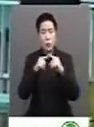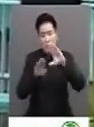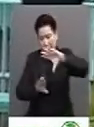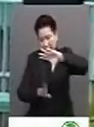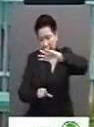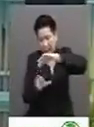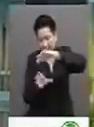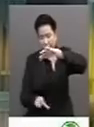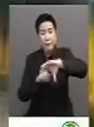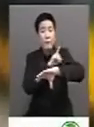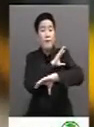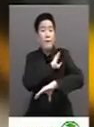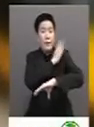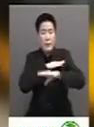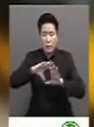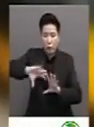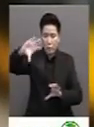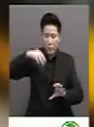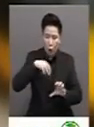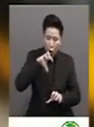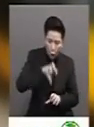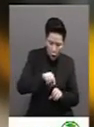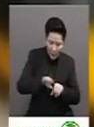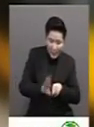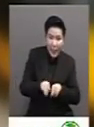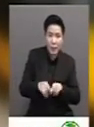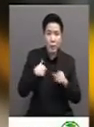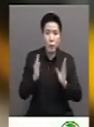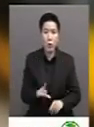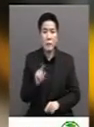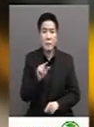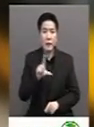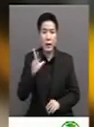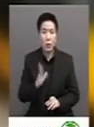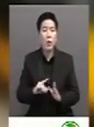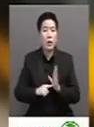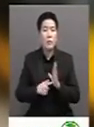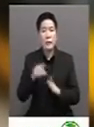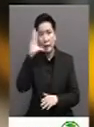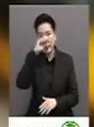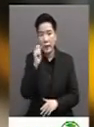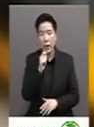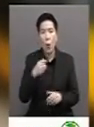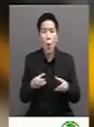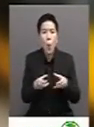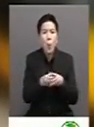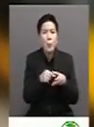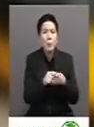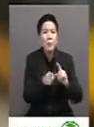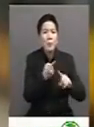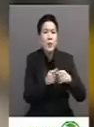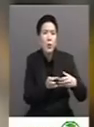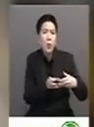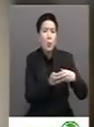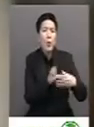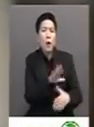าทางตอนใต้ซึ่งมีประชากรทั้งหมด20ล้านคนมีผลตั้งแต่คืนวันอังคารหลังจากที่กลุ่มมอเต้ซึ่งเป็นพันธมิตรกับกลุ่มรัฐอิ